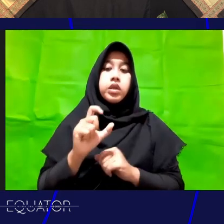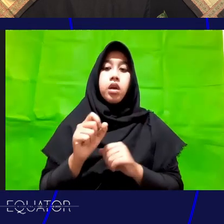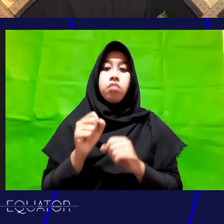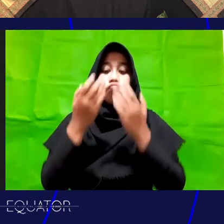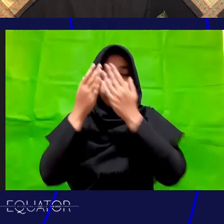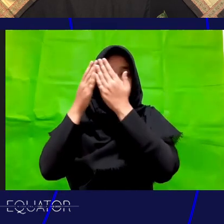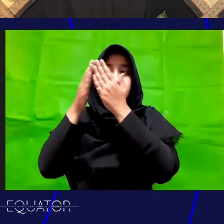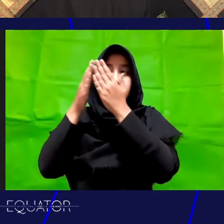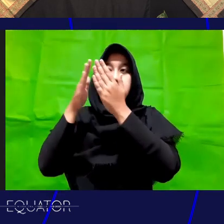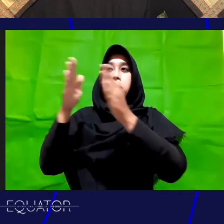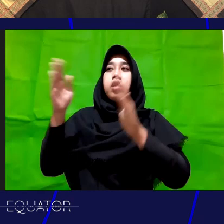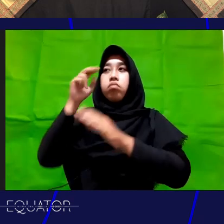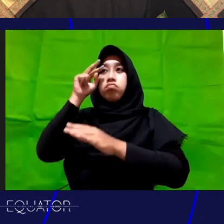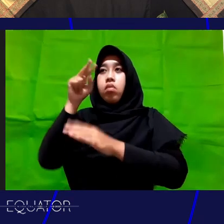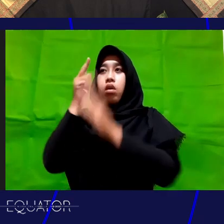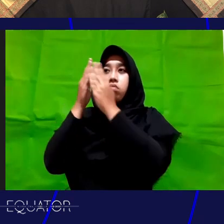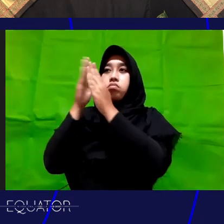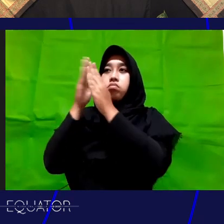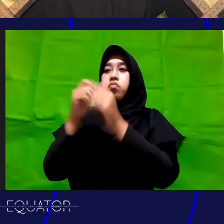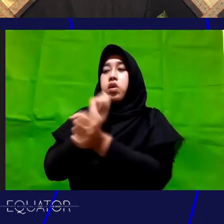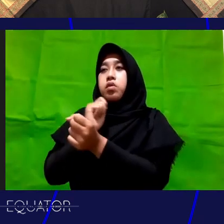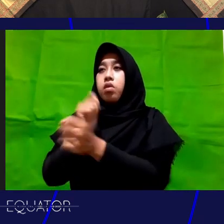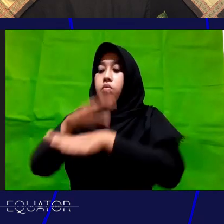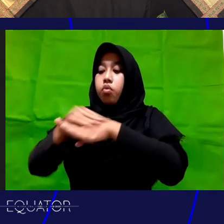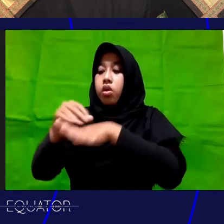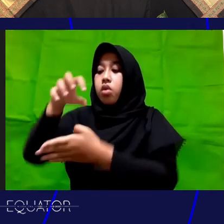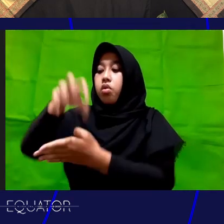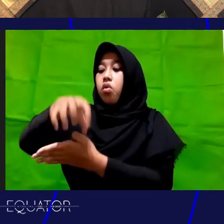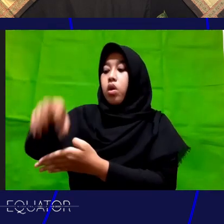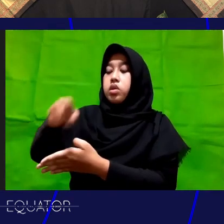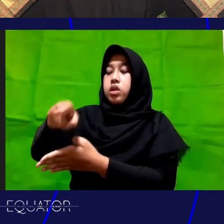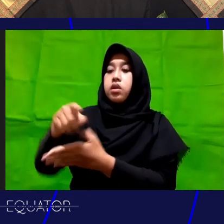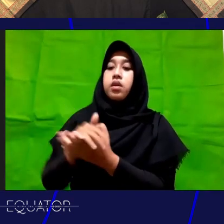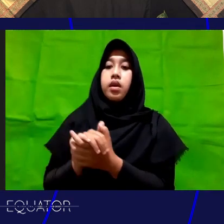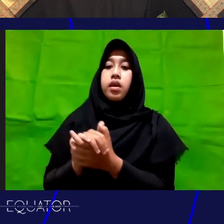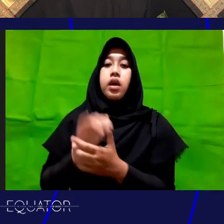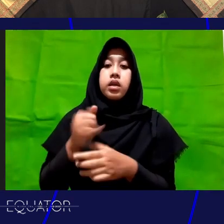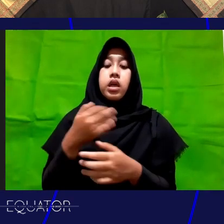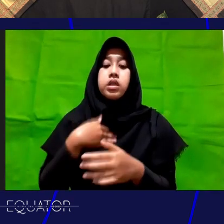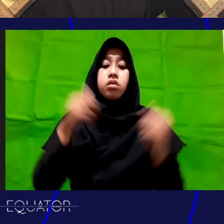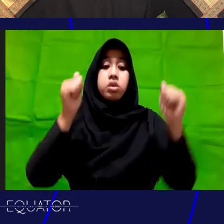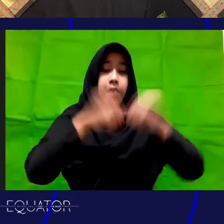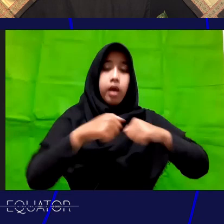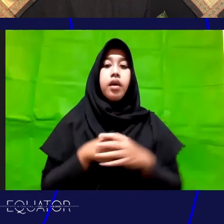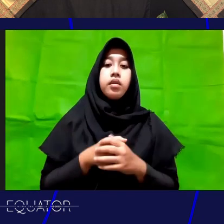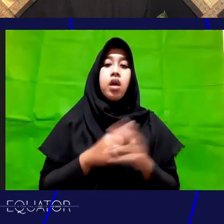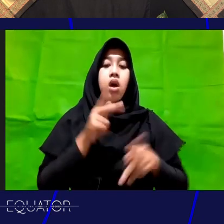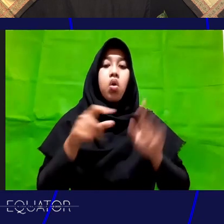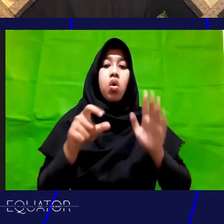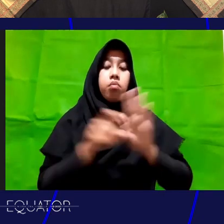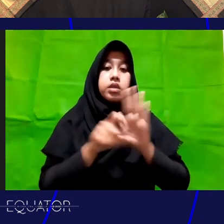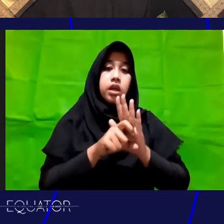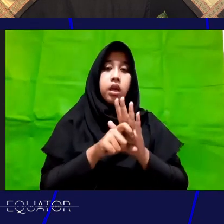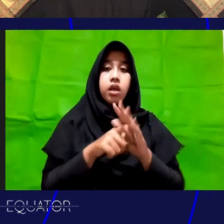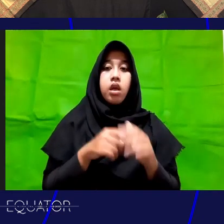melihat kerja-kerja kebudayaan di berbagai lokasi. Jadi saya setuju tadi kalau misalnya Mas